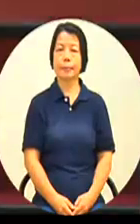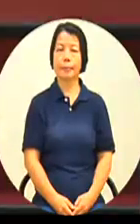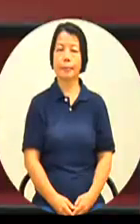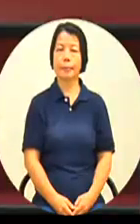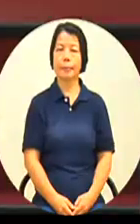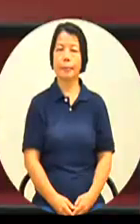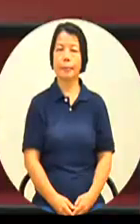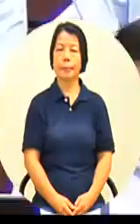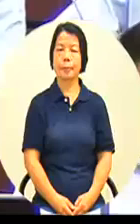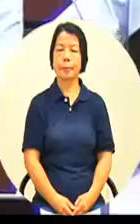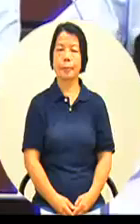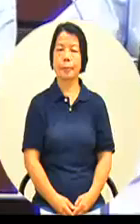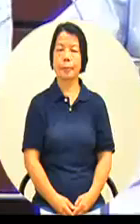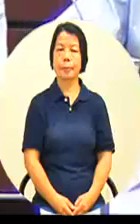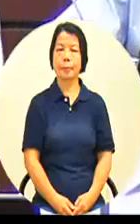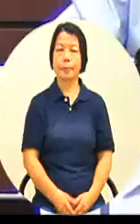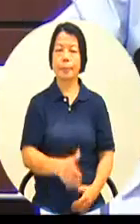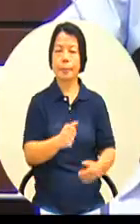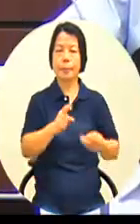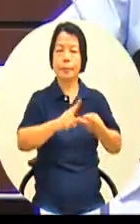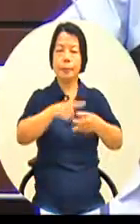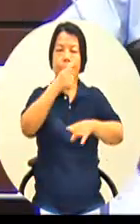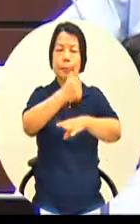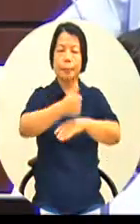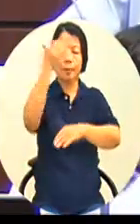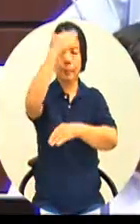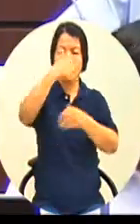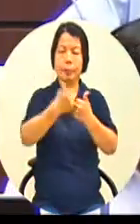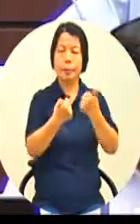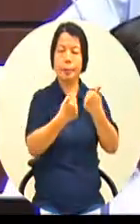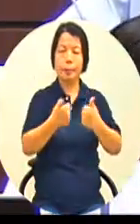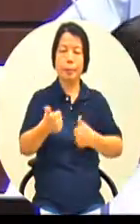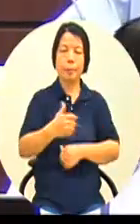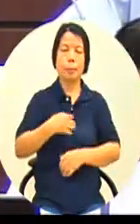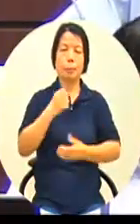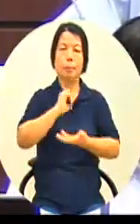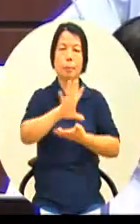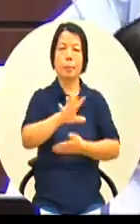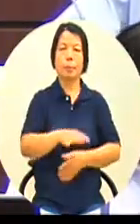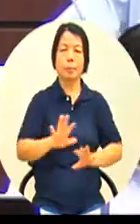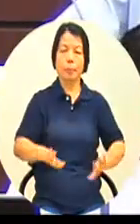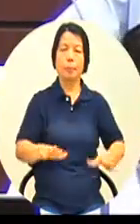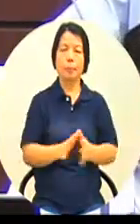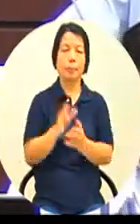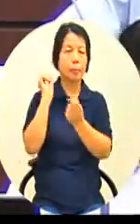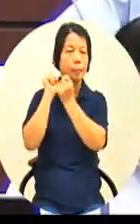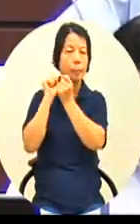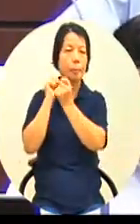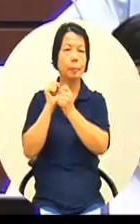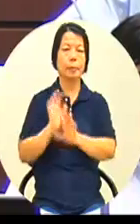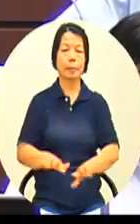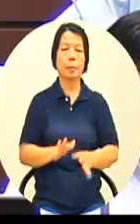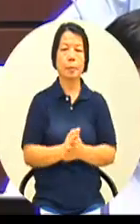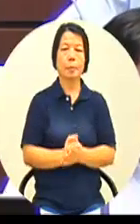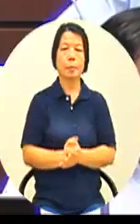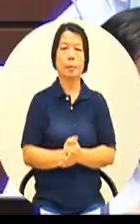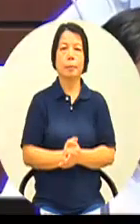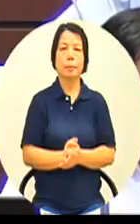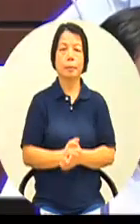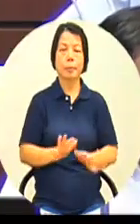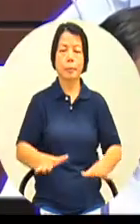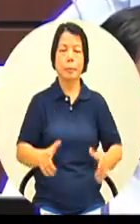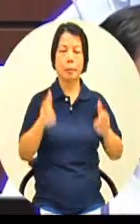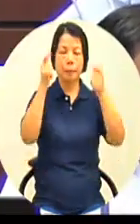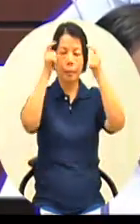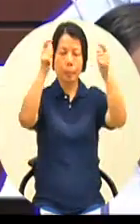好，甲多谢主席，多谢陈议员，甲议员报告吼。啊，确实最近呢，我也有即个思考，就是讲咱的高雄